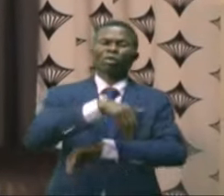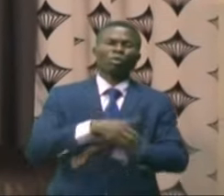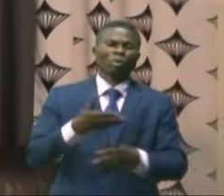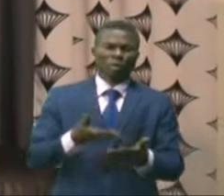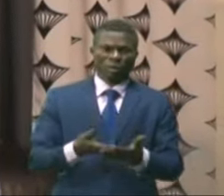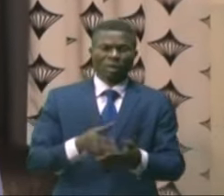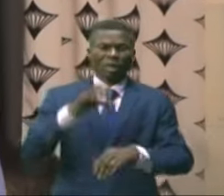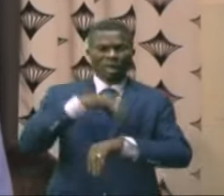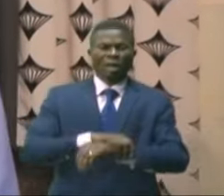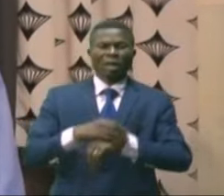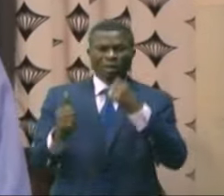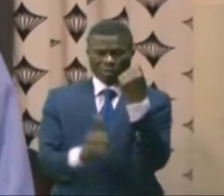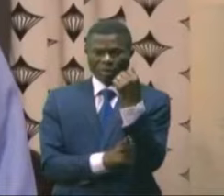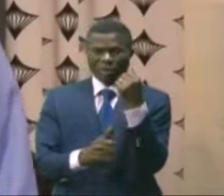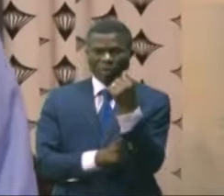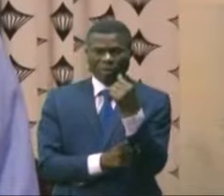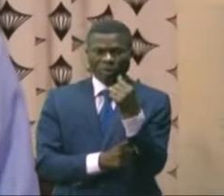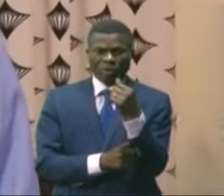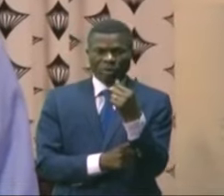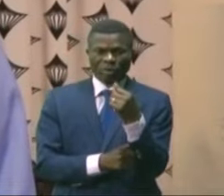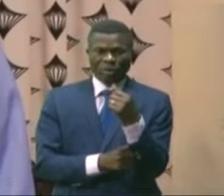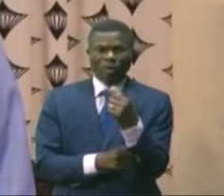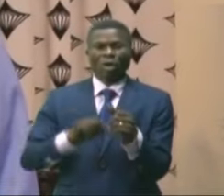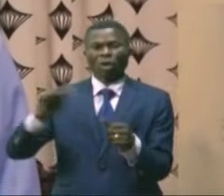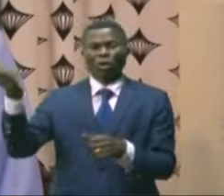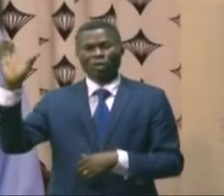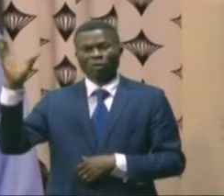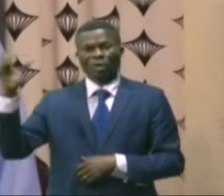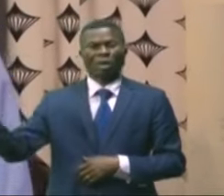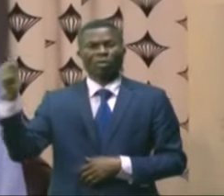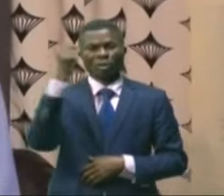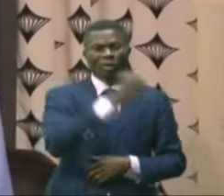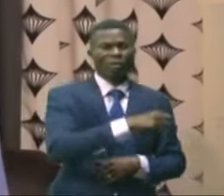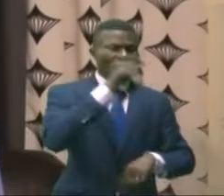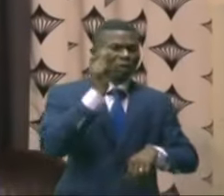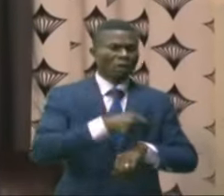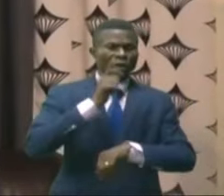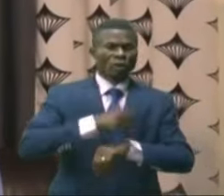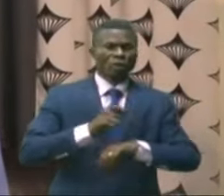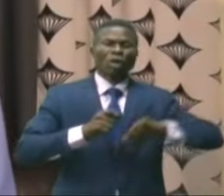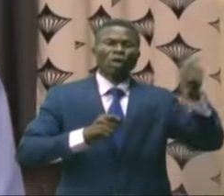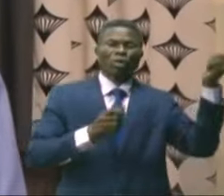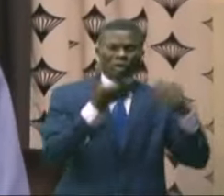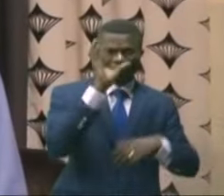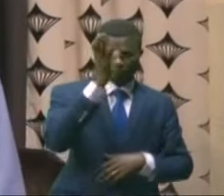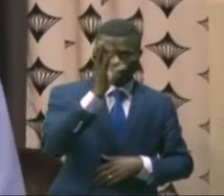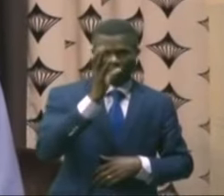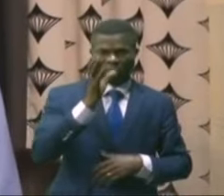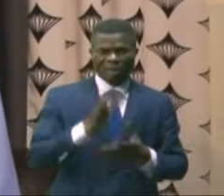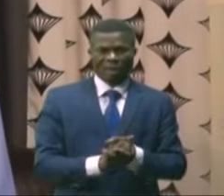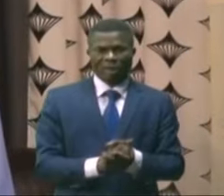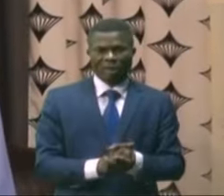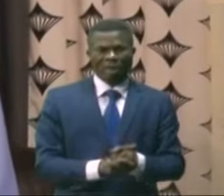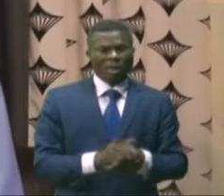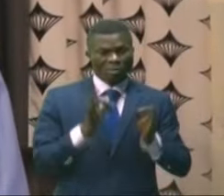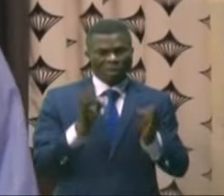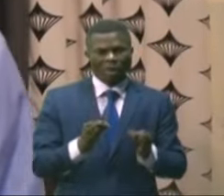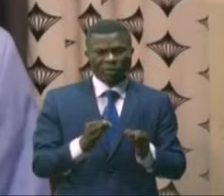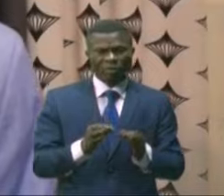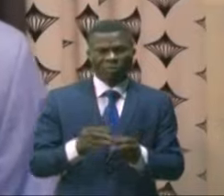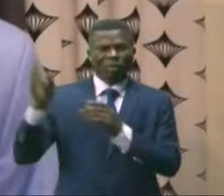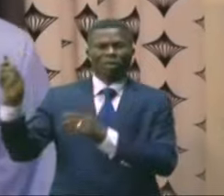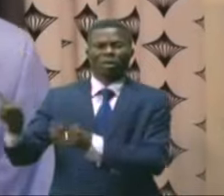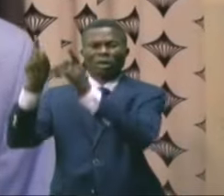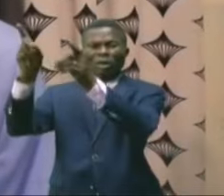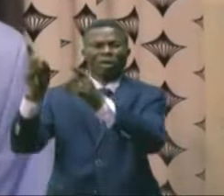doit arrêter quelqu'un à Tshisoko pour être jugé soit à Kamwesha ou directement à Tshikapa. Et quand il